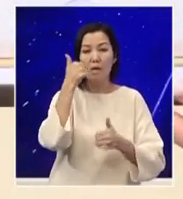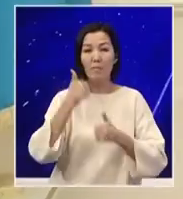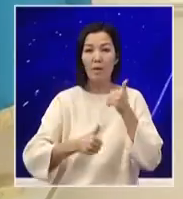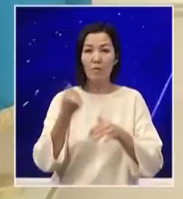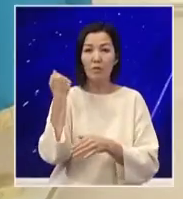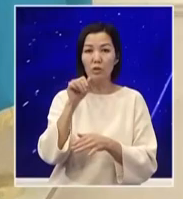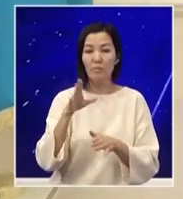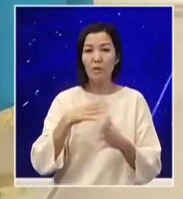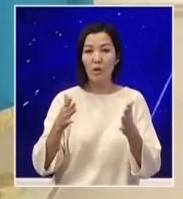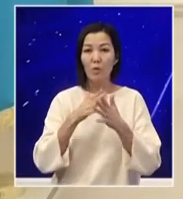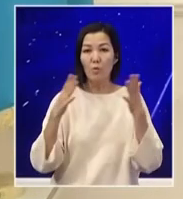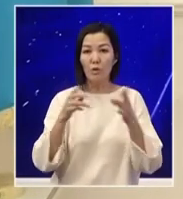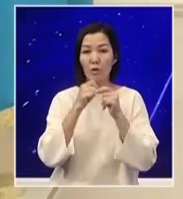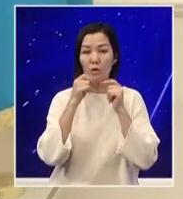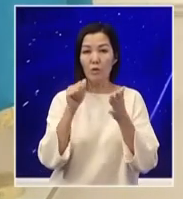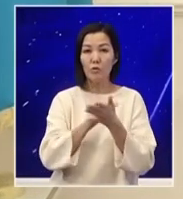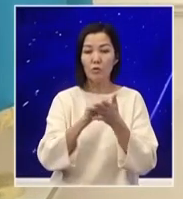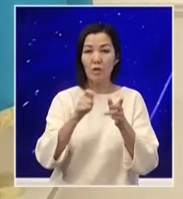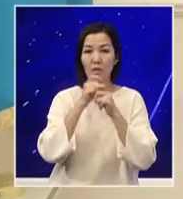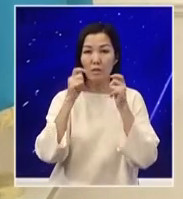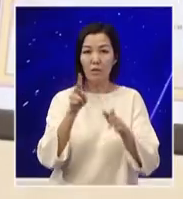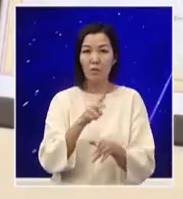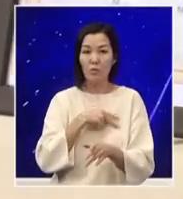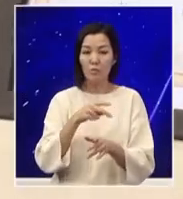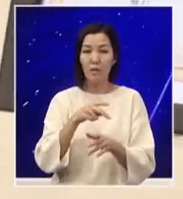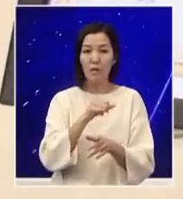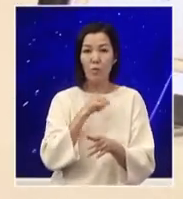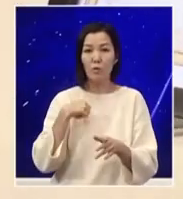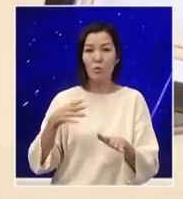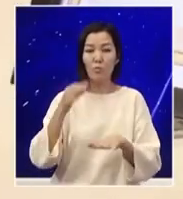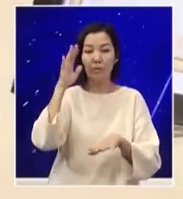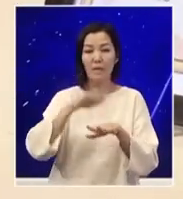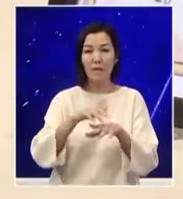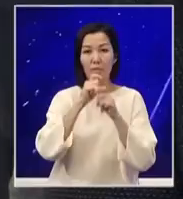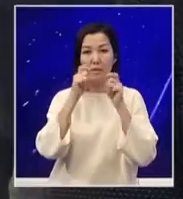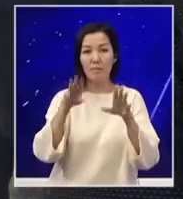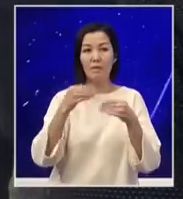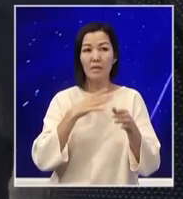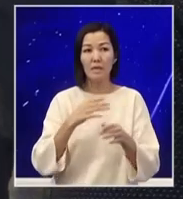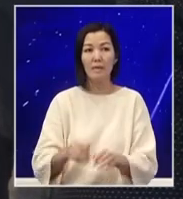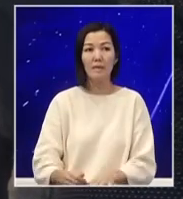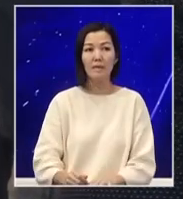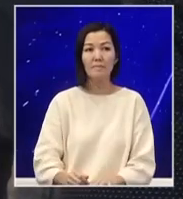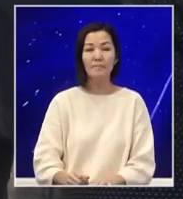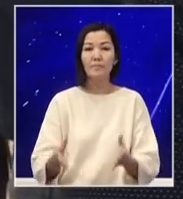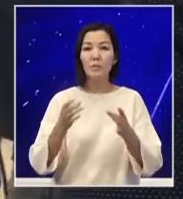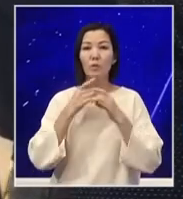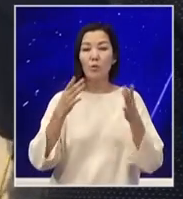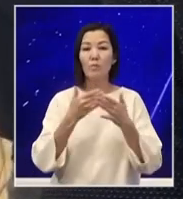атанды. Қомақты қаржы сертификаты мен арнайы төсбелгіні Амандыға басулы өзі табыстады. Төл мерекеміздің